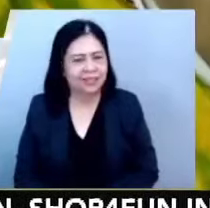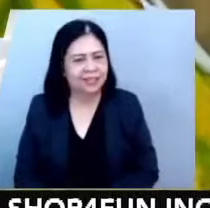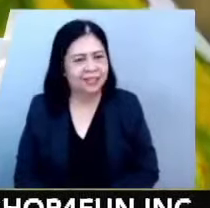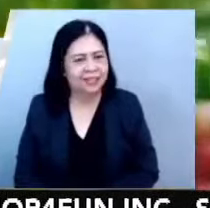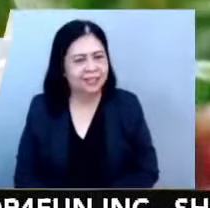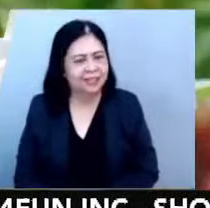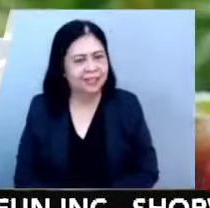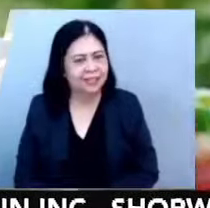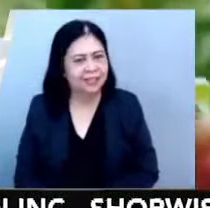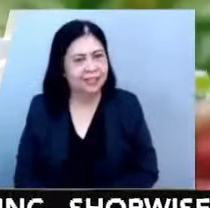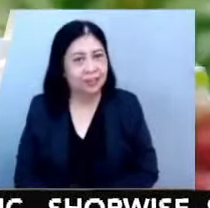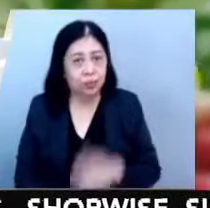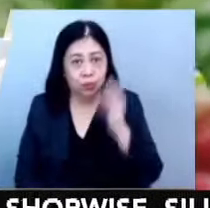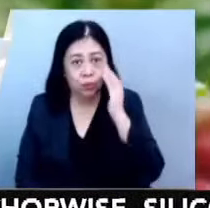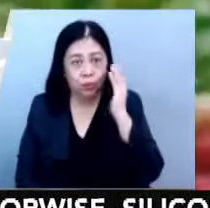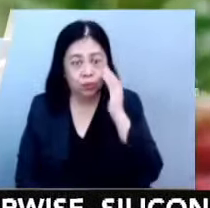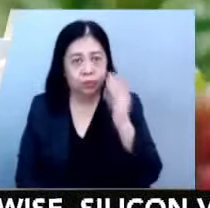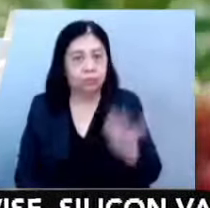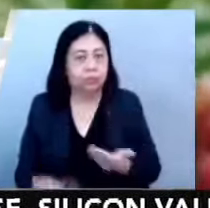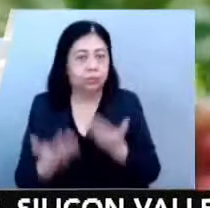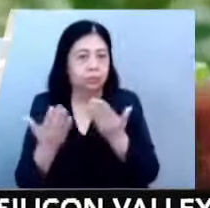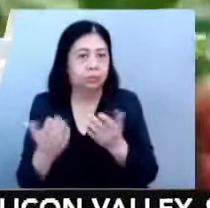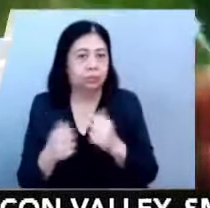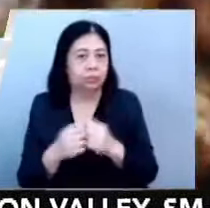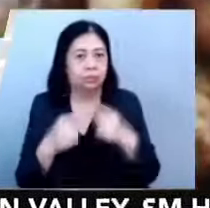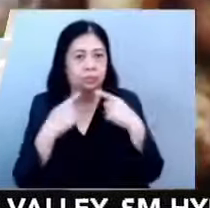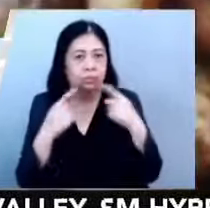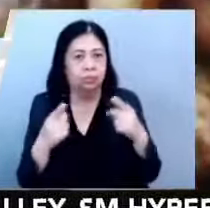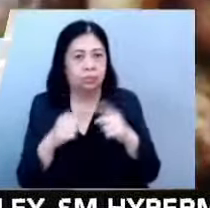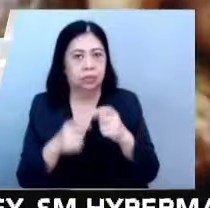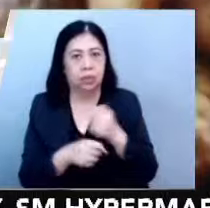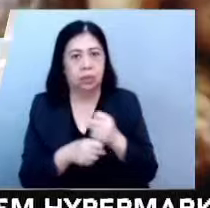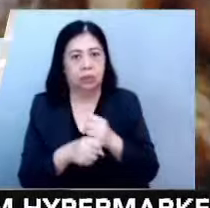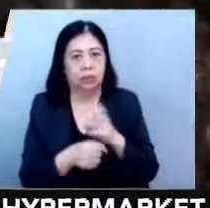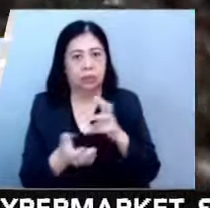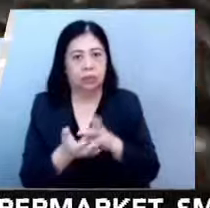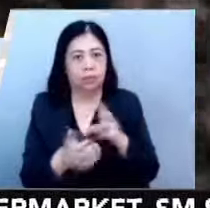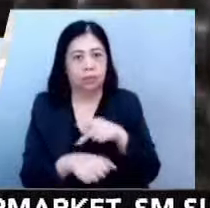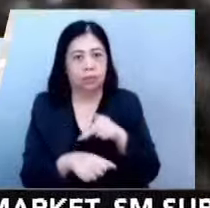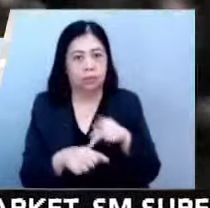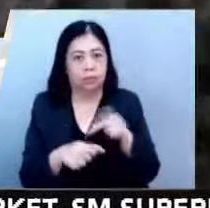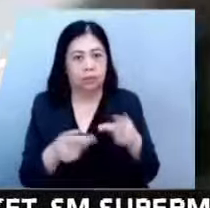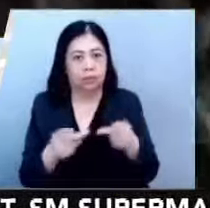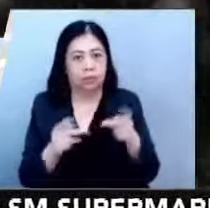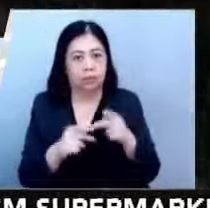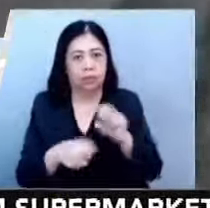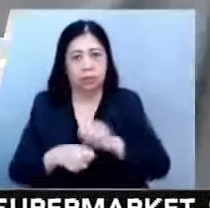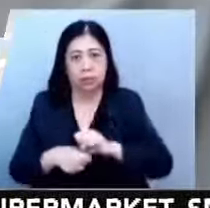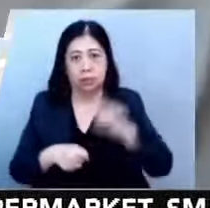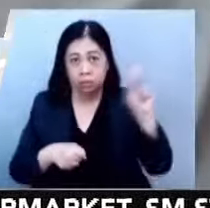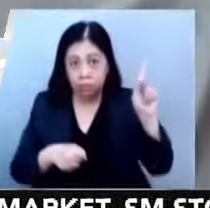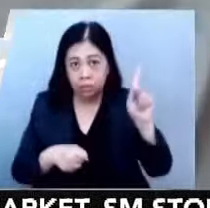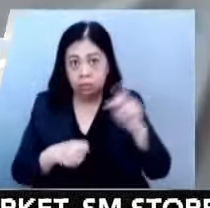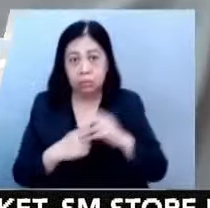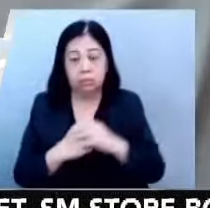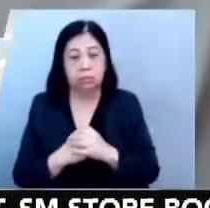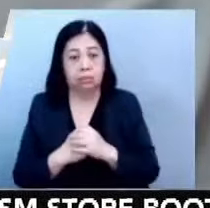Alam nyo ba na isinusulong na maitiklara bilang Coffee Capital of the Philippines ang probinsya ng Sultan Kudarat?